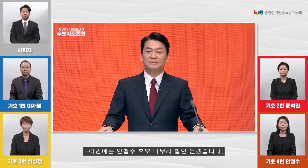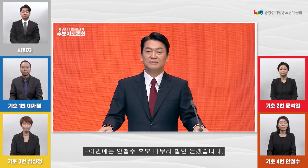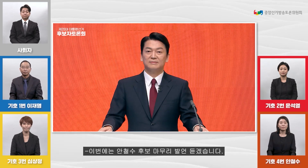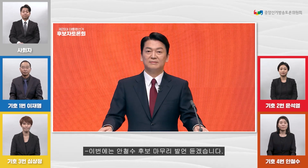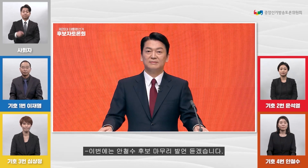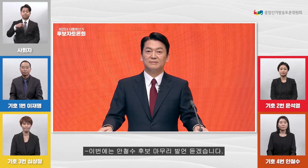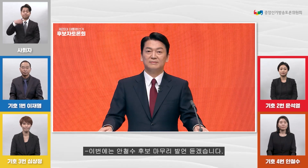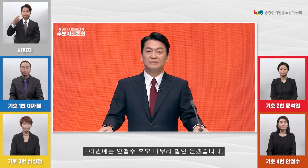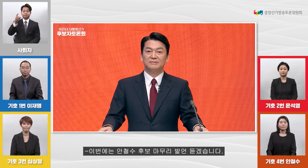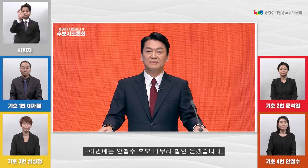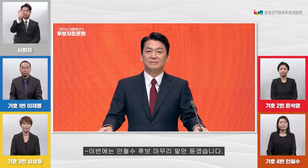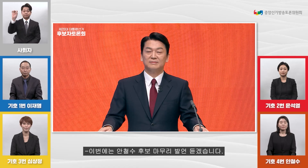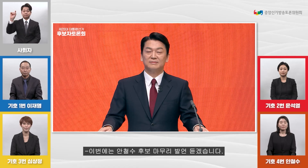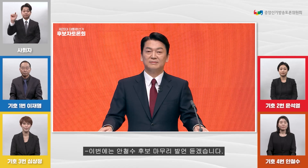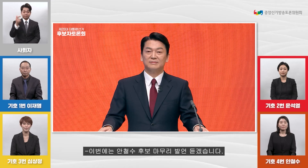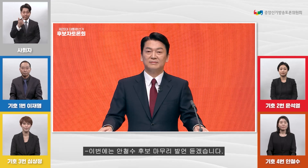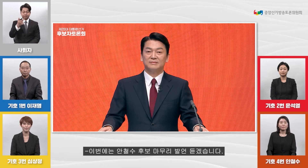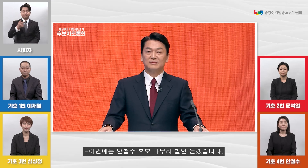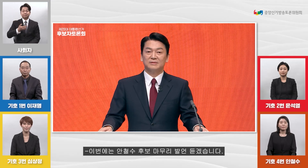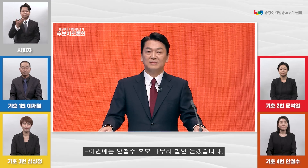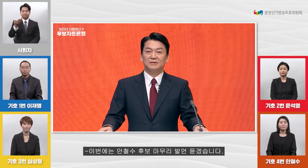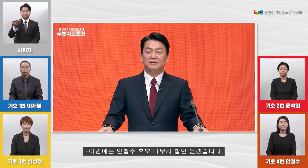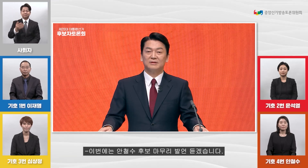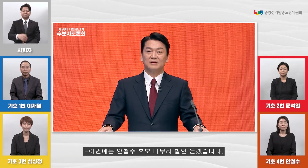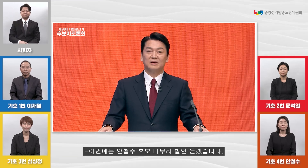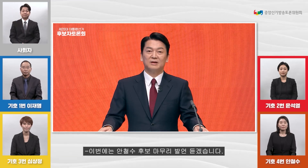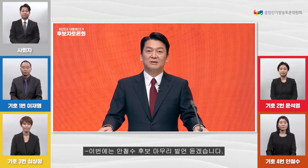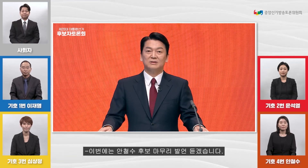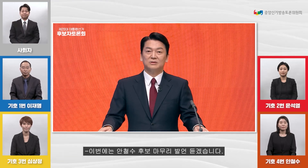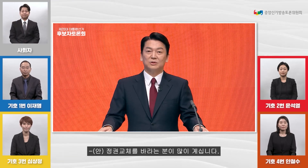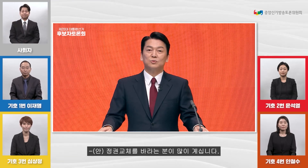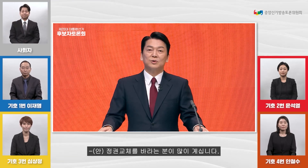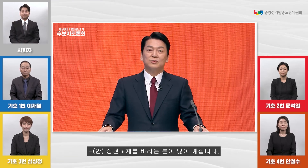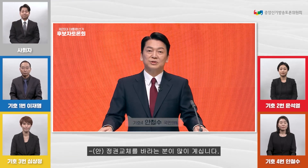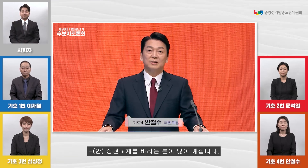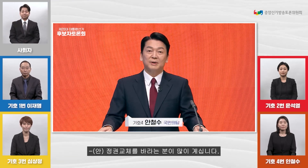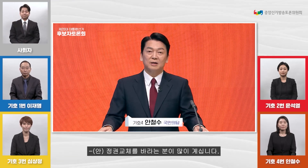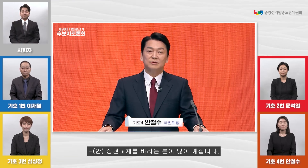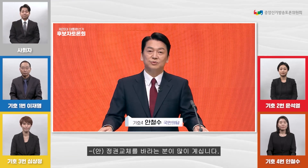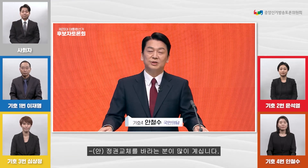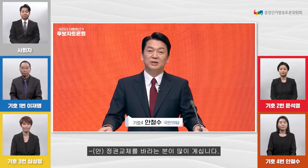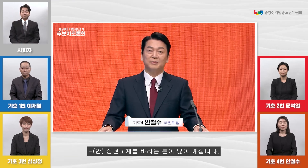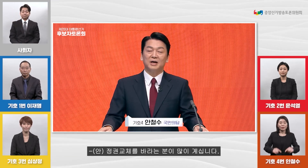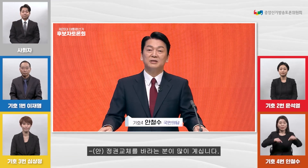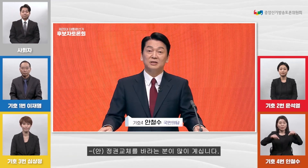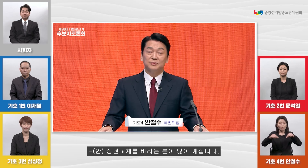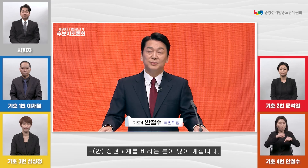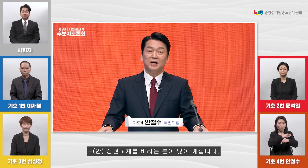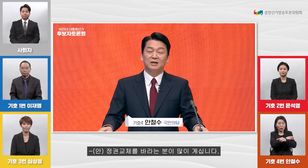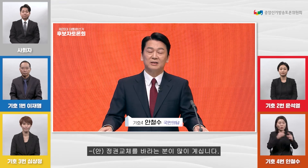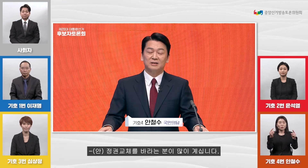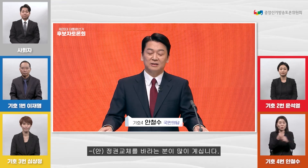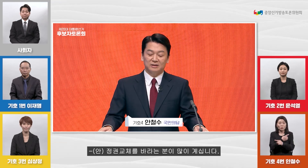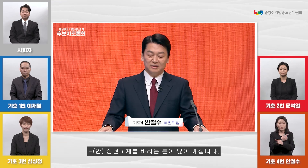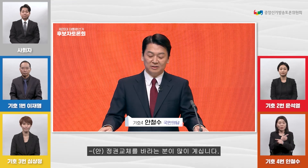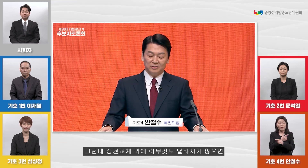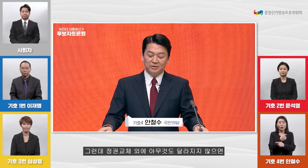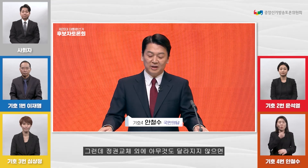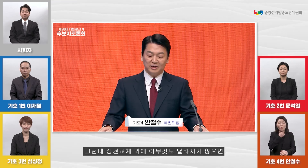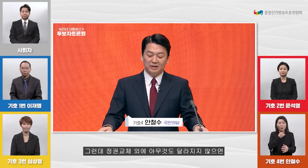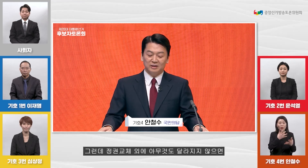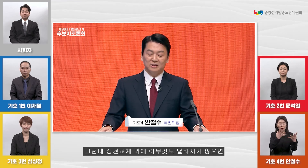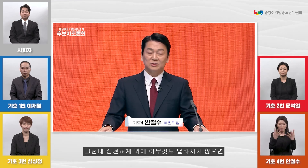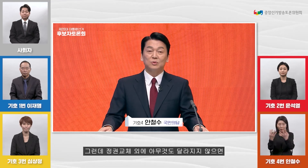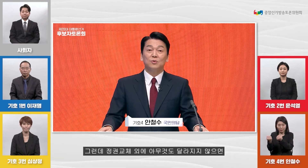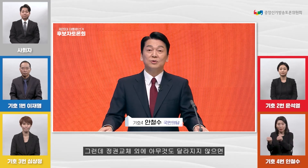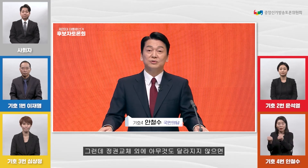네, 이번에는 안철수 후보 마무리 발언 듣겠습니다. 정권 교체를 바라는 분이 많이 계십니다.